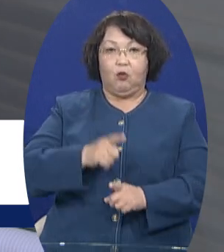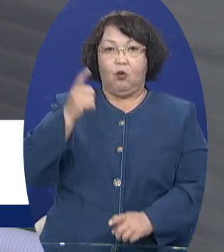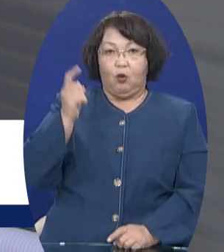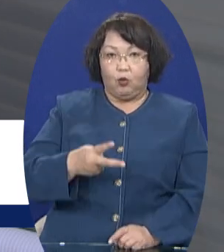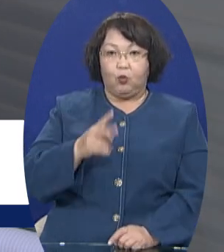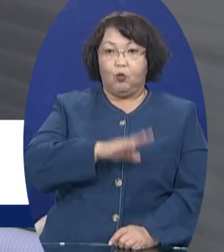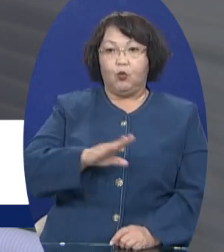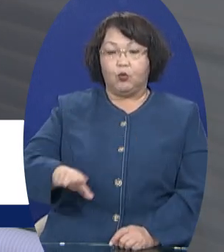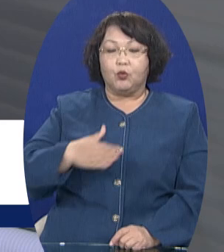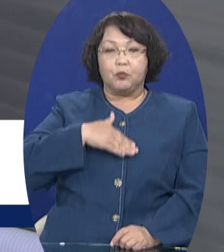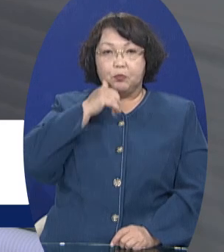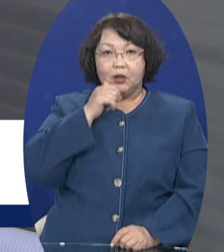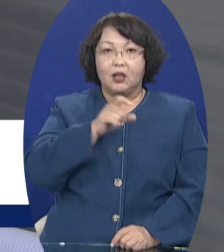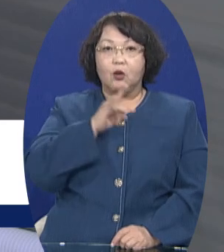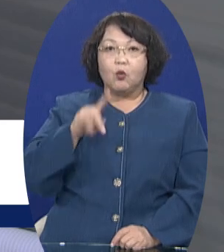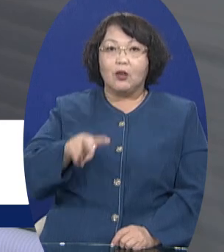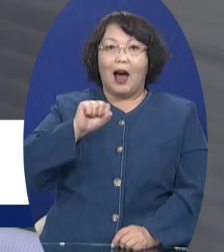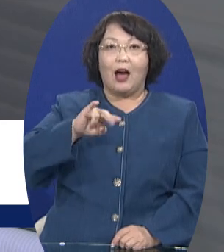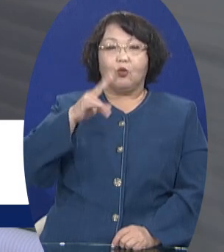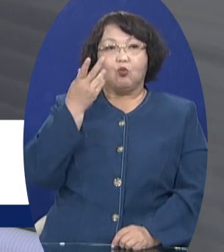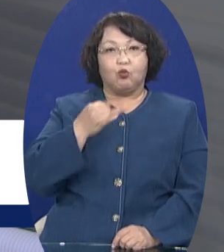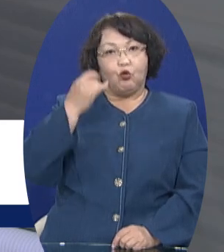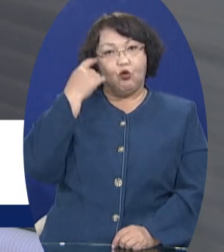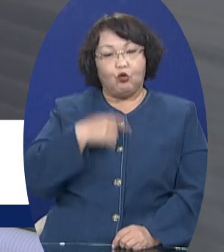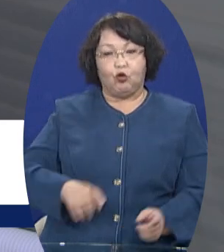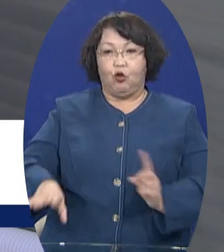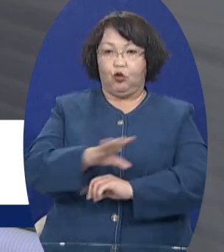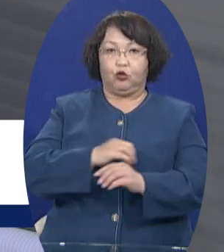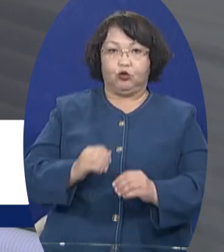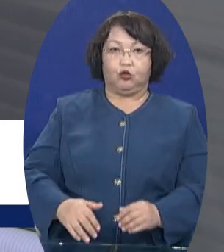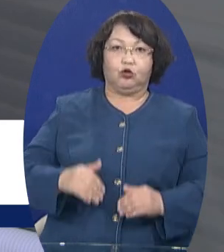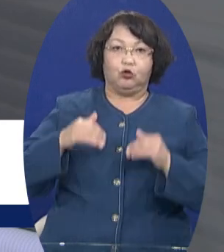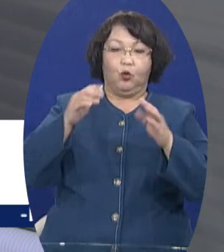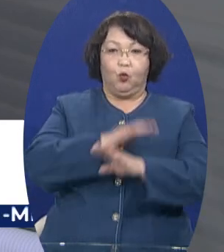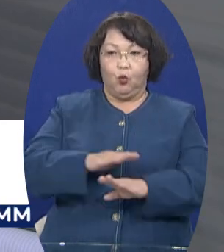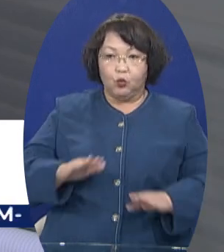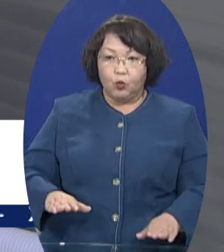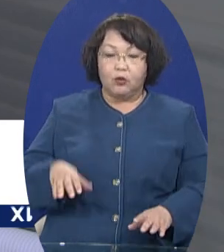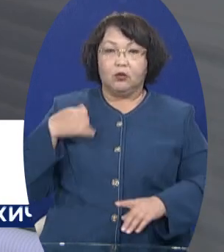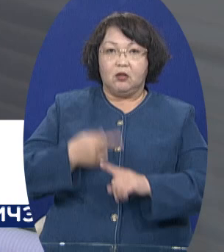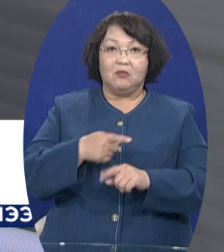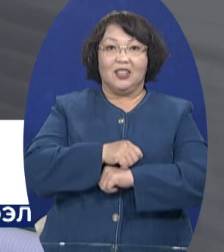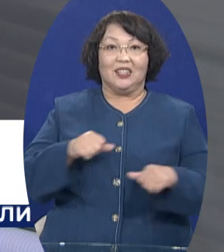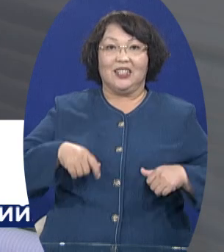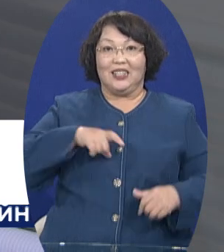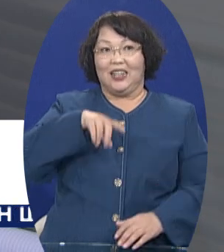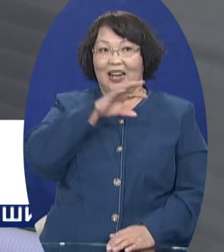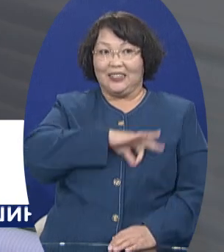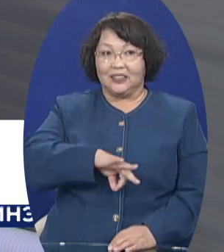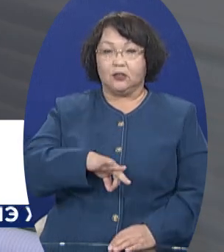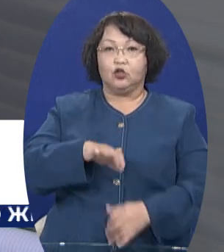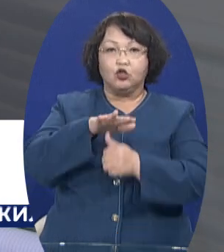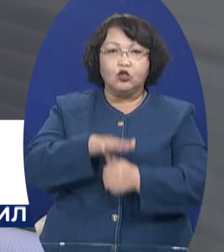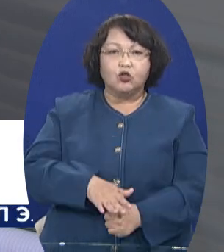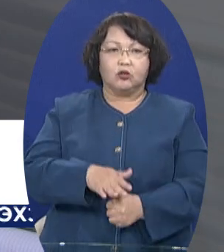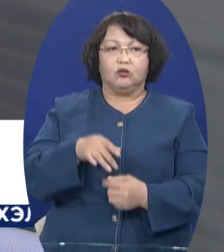хүүхдүүдийн эрүүл аюулгүй орчинд өсөж торних, за хүүхдүүдийн гэлтгүй иргэдийн энэ эрх ашиг бол маш их зөрчигдөж